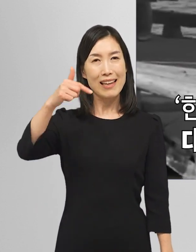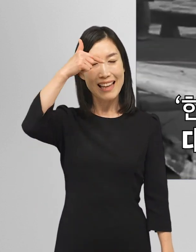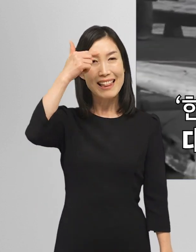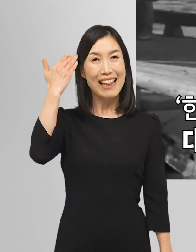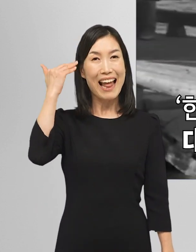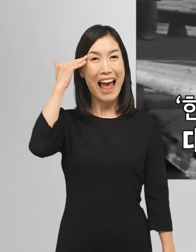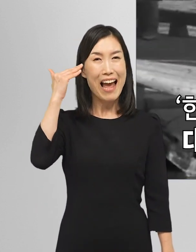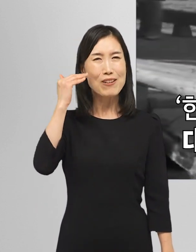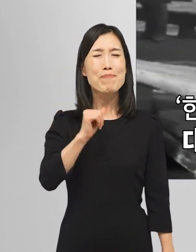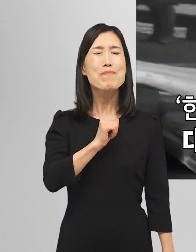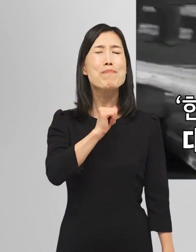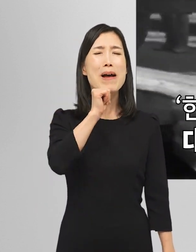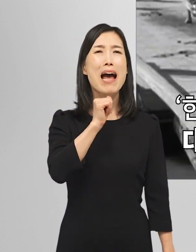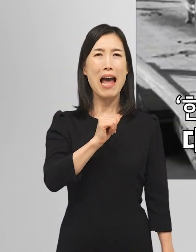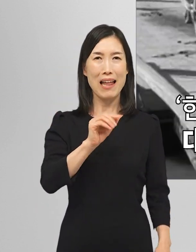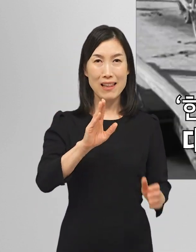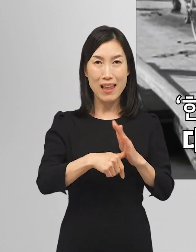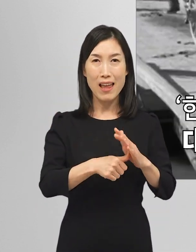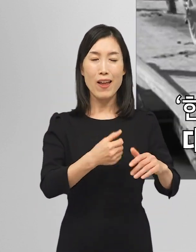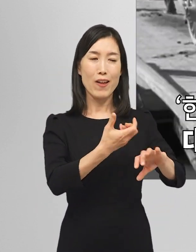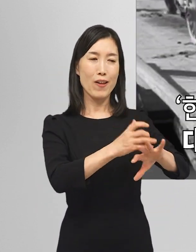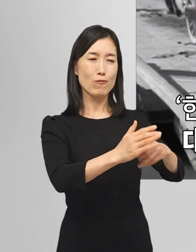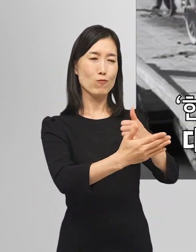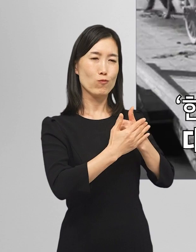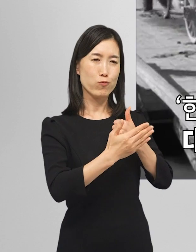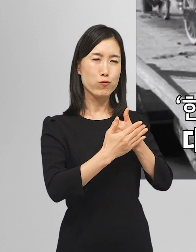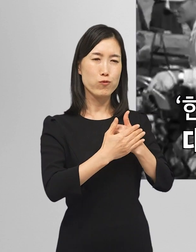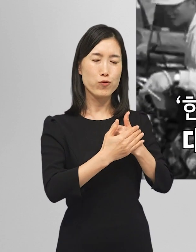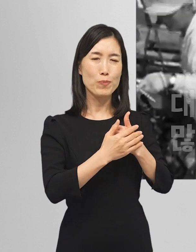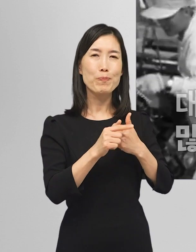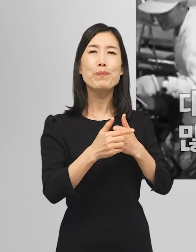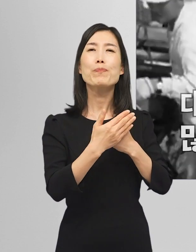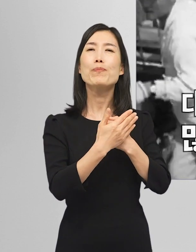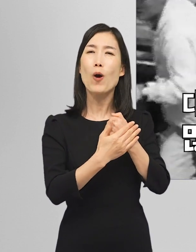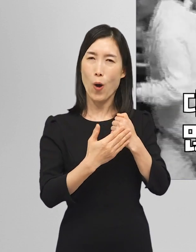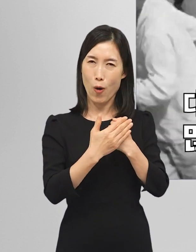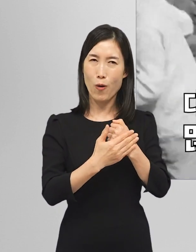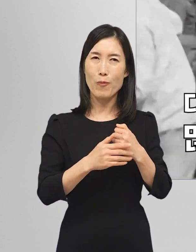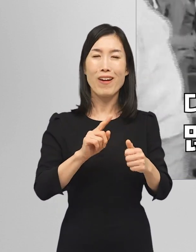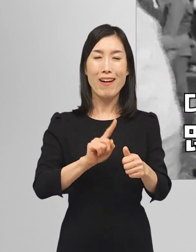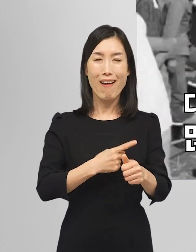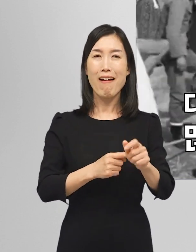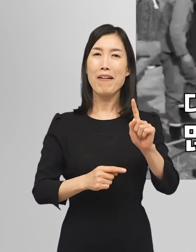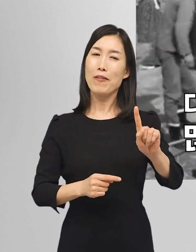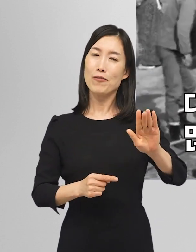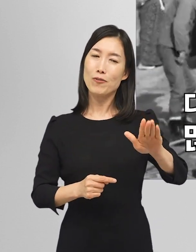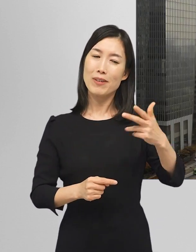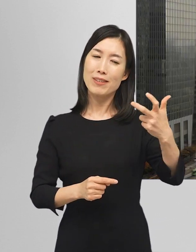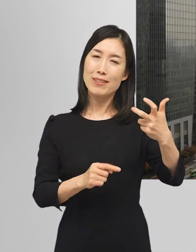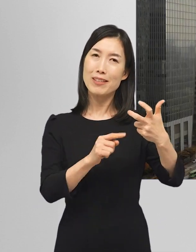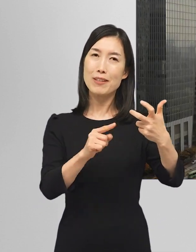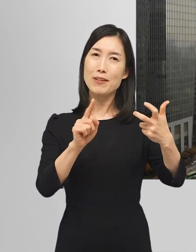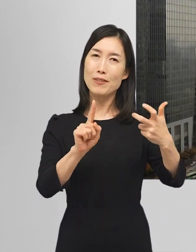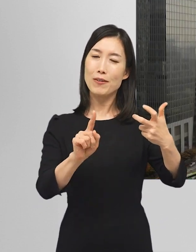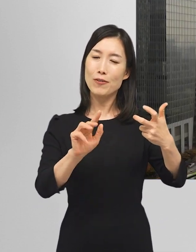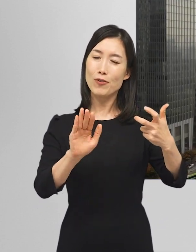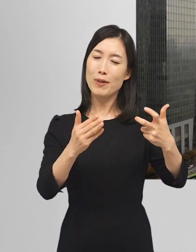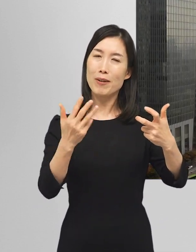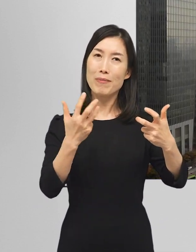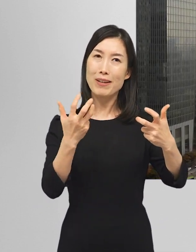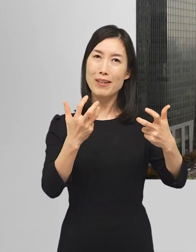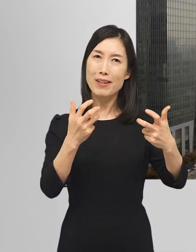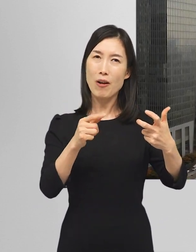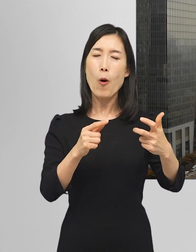우리나라가 과거 처절하게 가난한 시절에서 잘 사는 나라가 된 것은 다른 우방에 원조가 있었습니다. 그 원조를 통해서